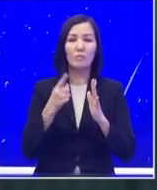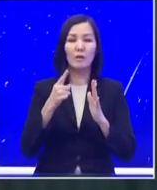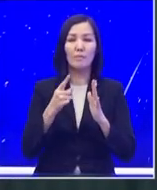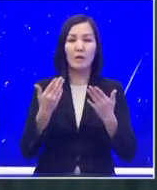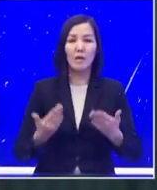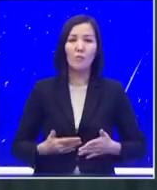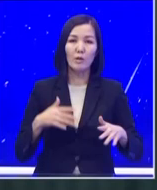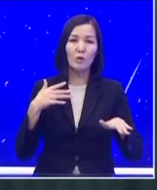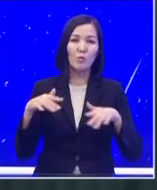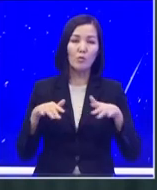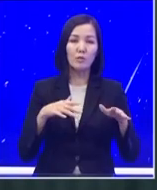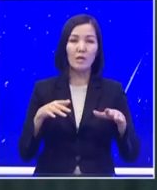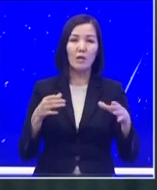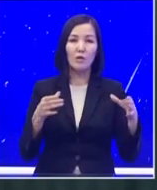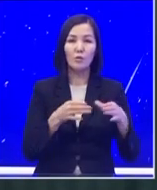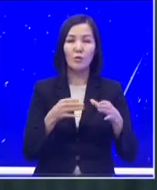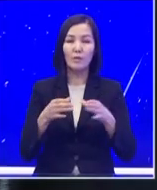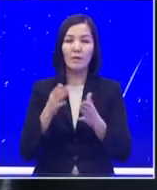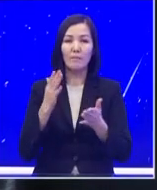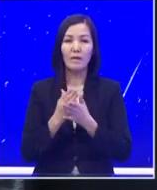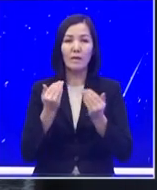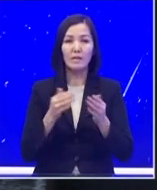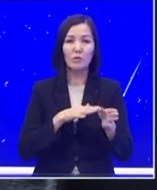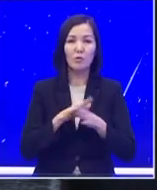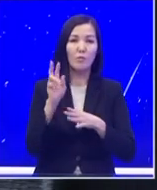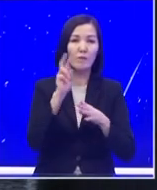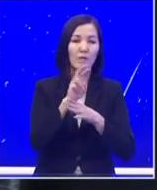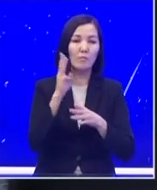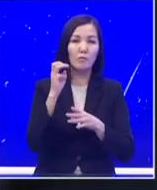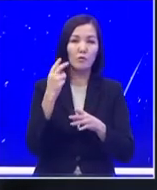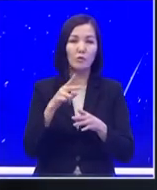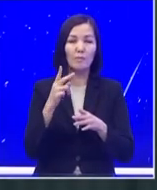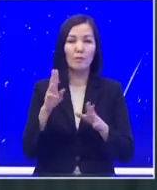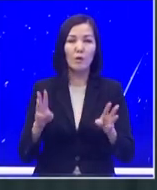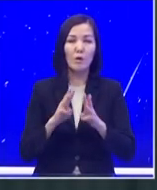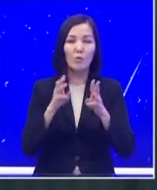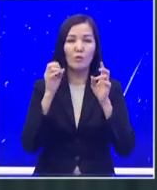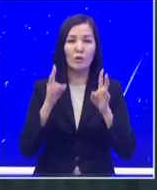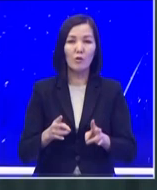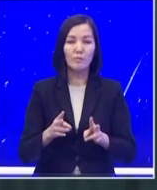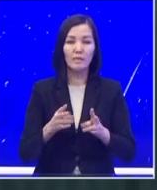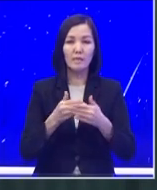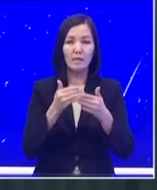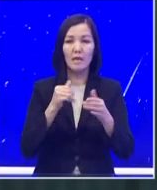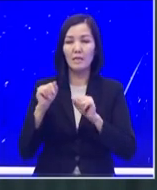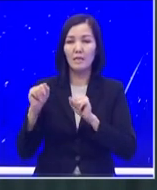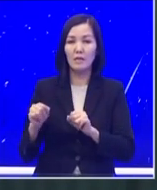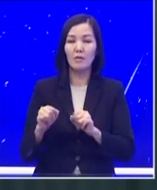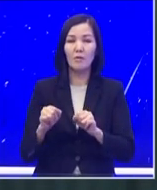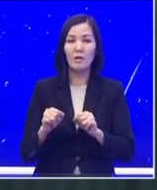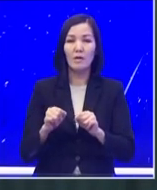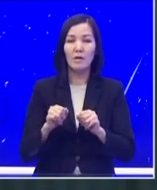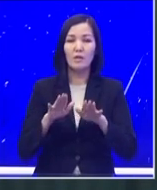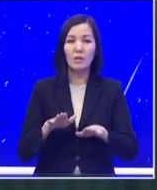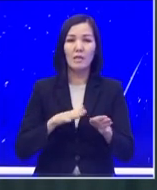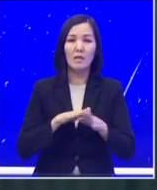әлеуметтік осал топтар бар, солар толығымен араланып, қазіргі таңда 321 өрт қауіпсіздік бұзушылықтарды қазіргі таңда жергілікті